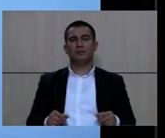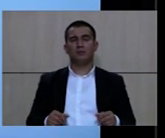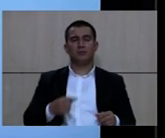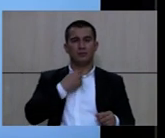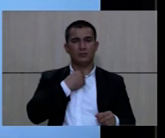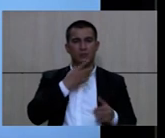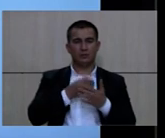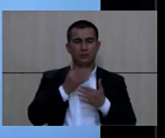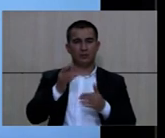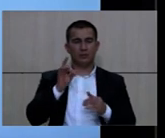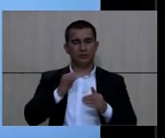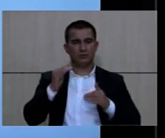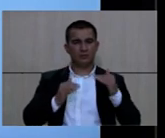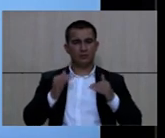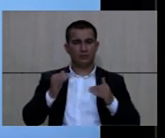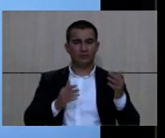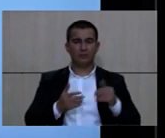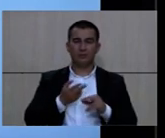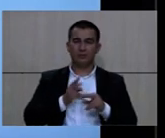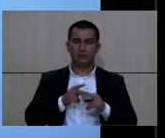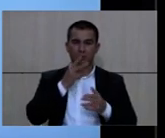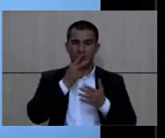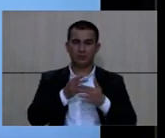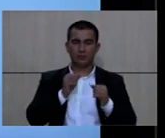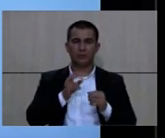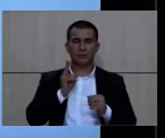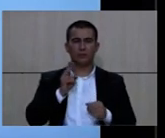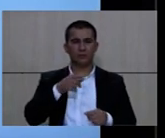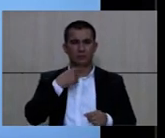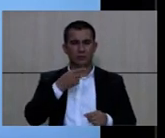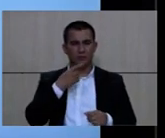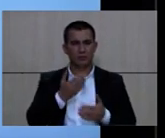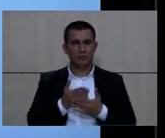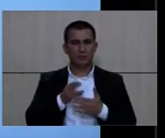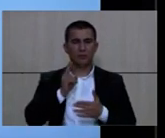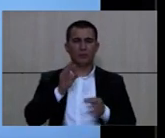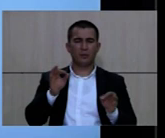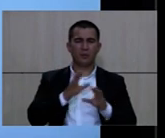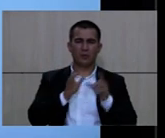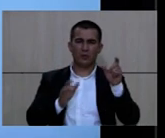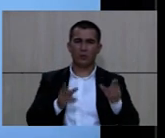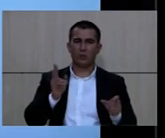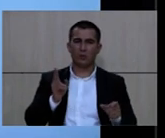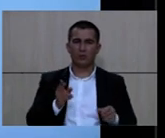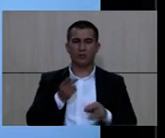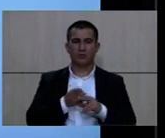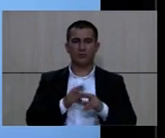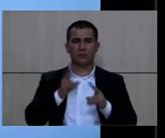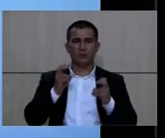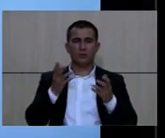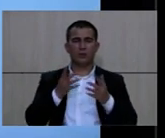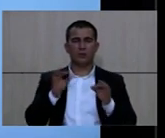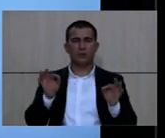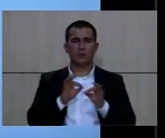Tovush tembri. Unga qarab biz kim gapirayotganini, kim kuylayotganini yoki qanday